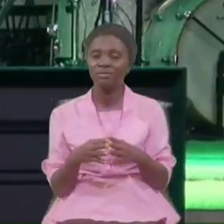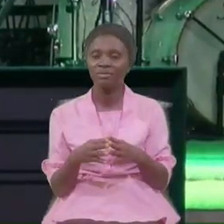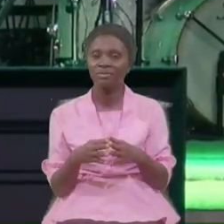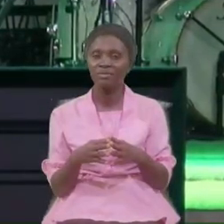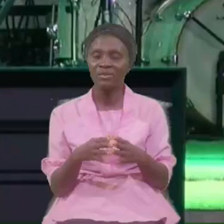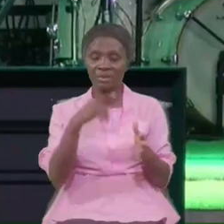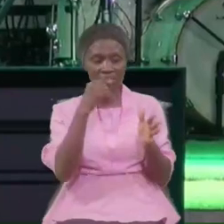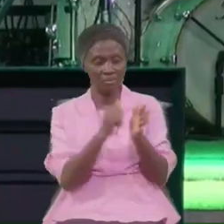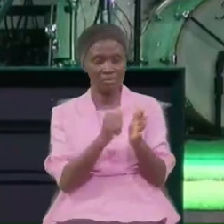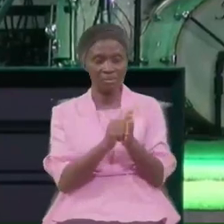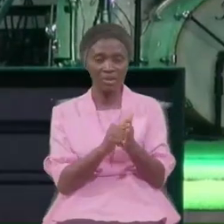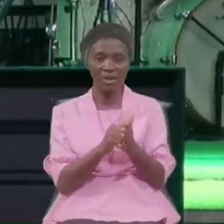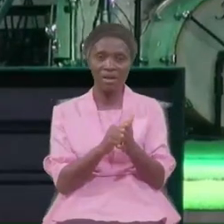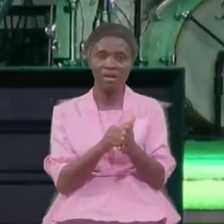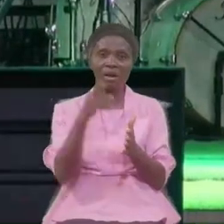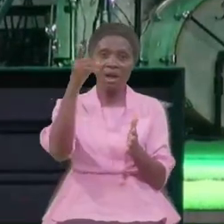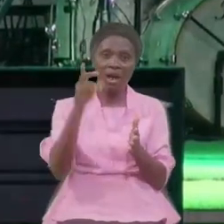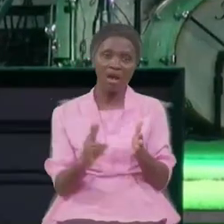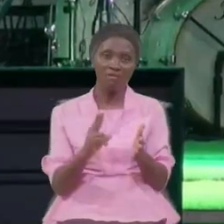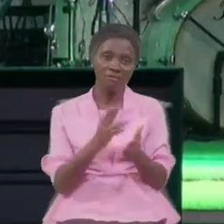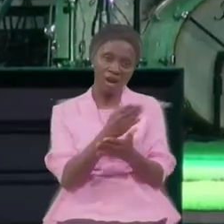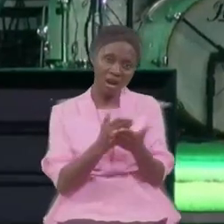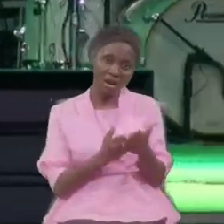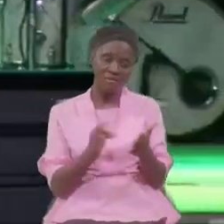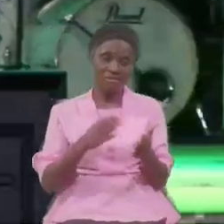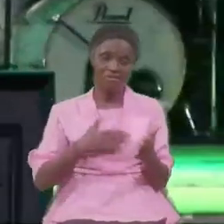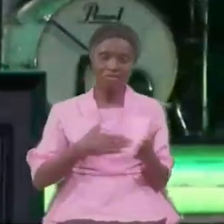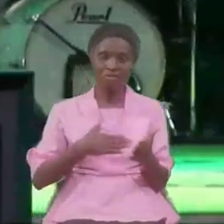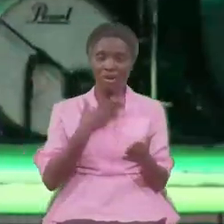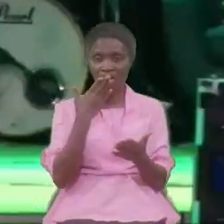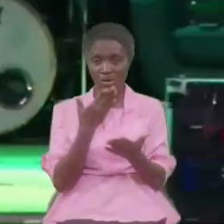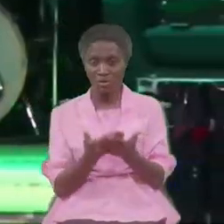je donne la moitié de mes biens aux pauvres.